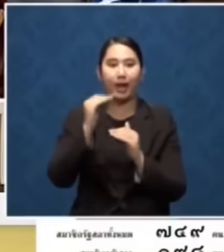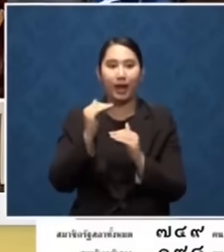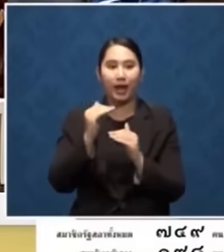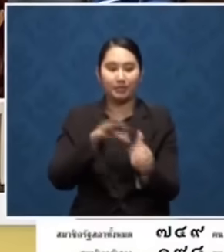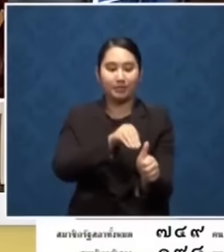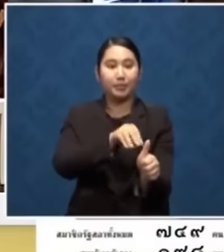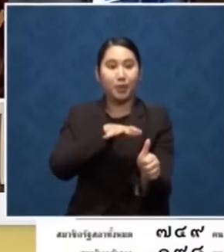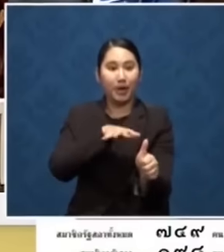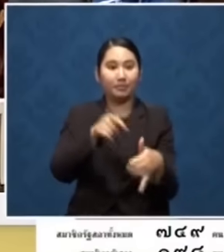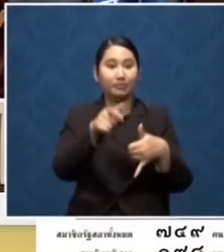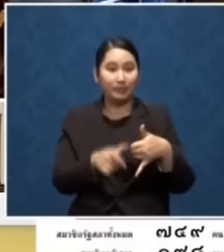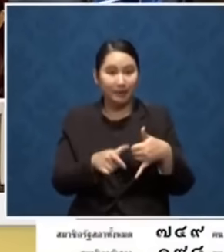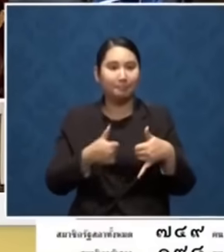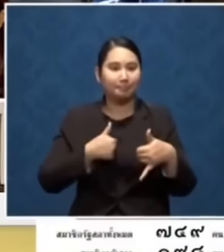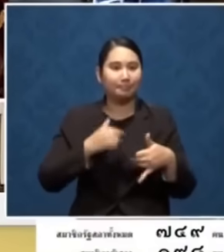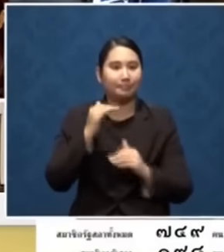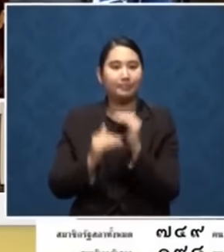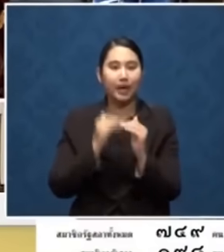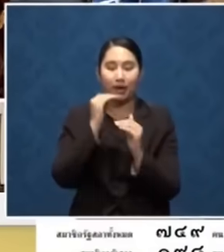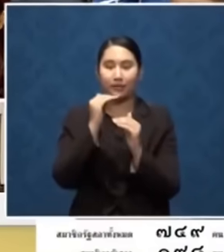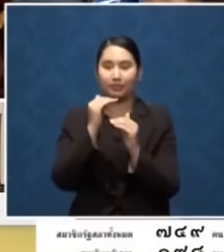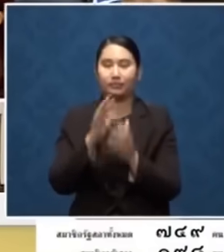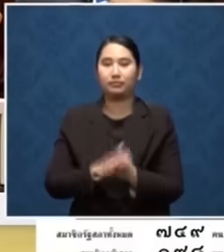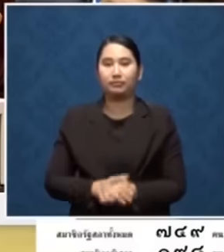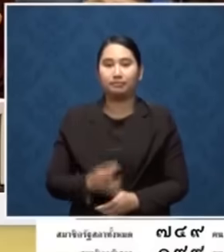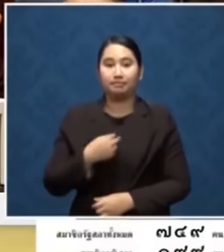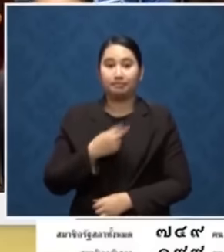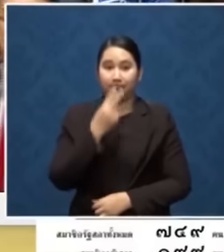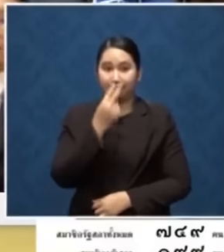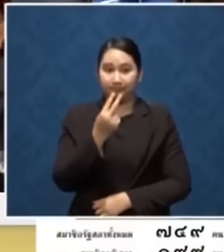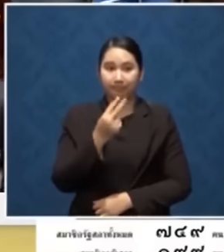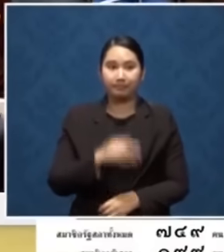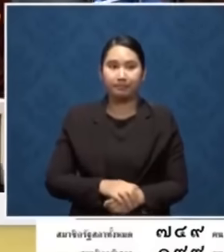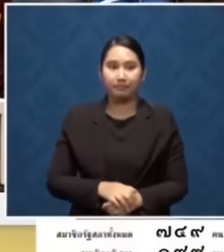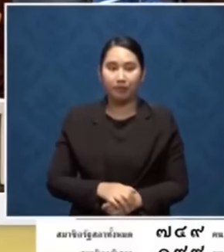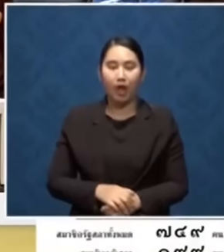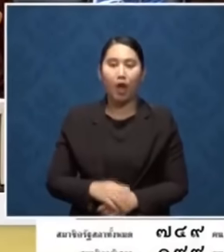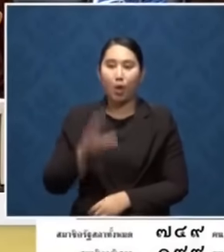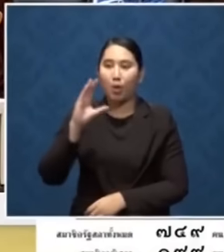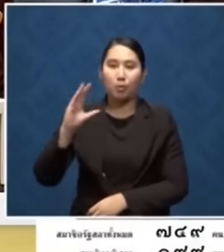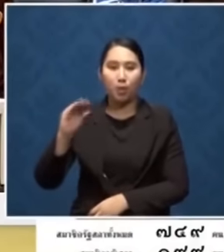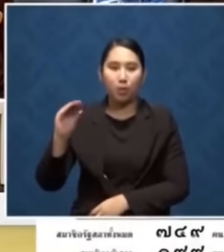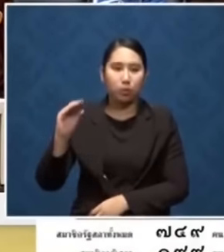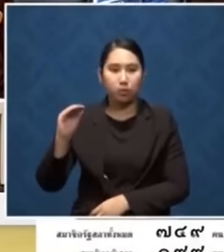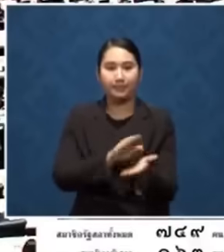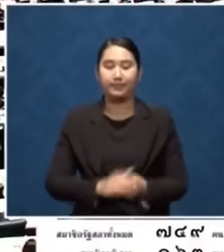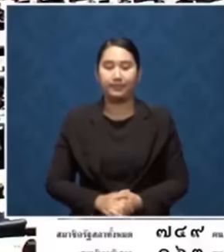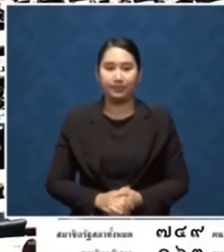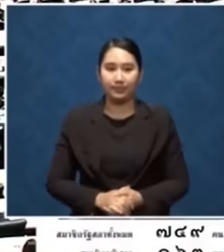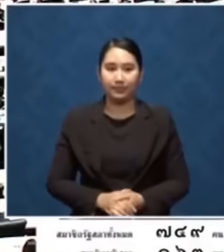ไกลไปรณรงค์ยกเลิกมาตรานี้ล่าสุดเองศาลก็รับคำร้องแล้วด้วยนะคะเดี๋ยวมาเกาะติดกันทุกจังหวะการเมืองจ